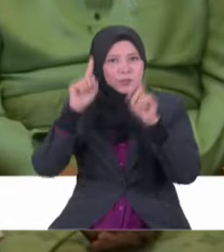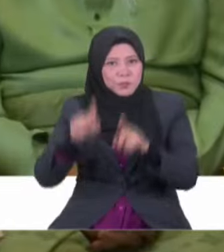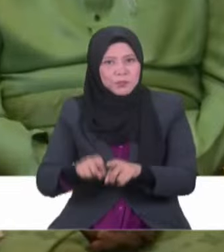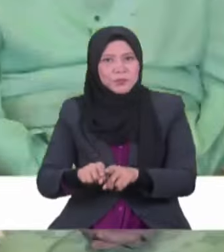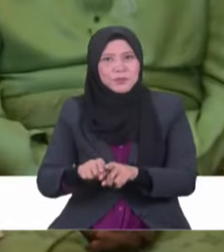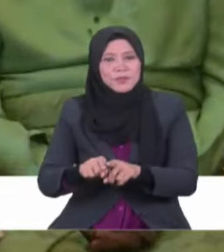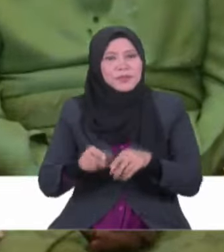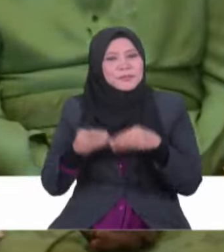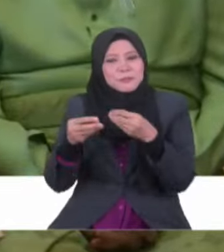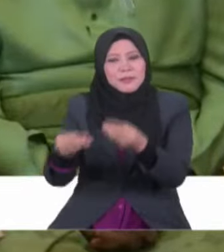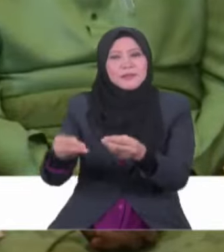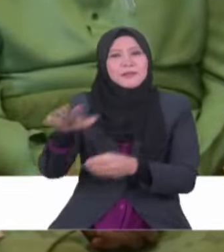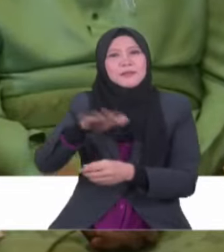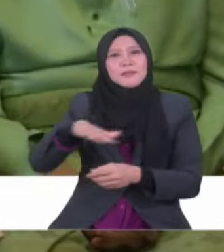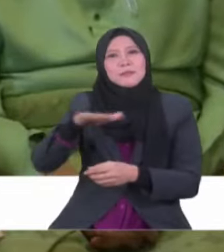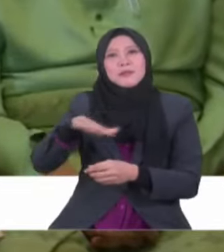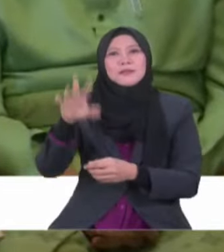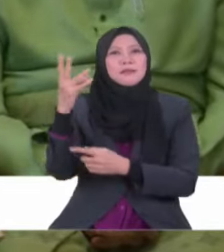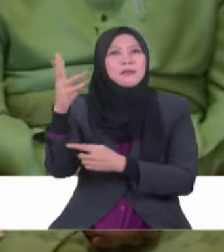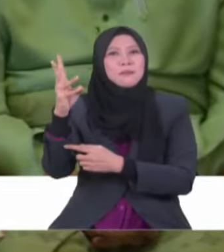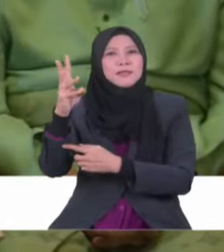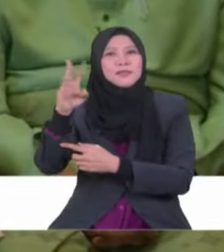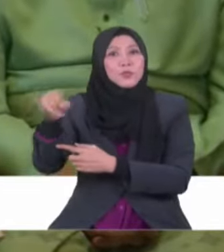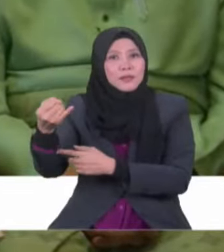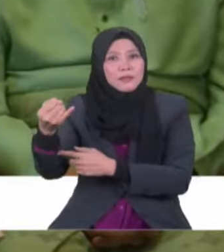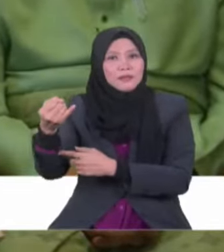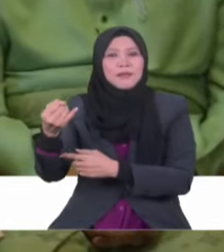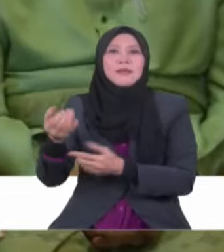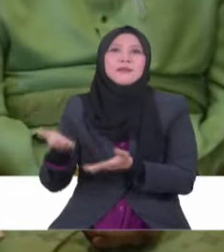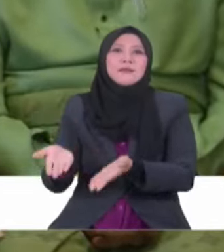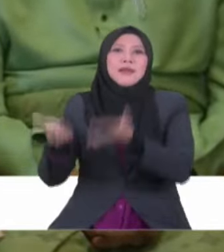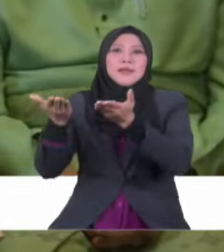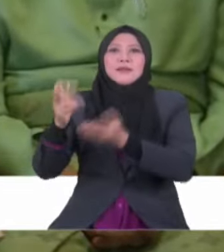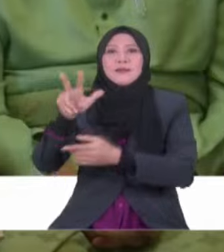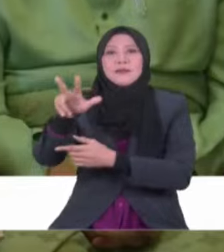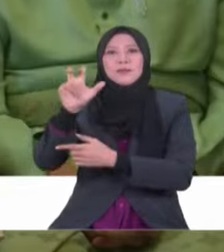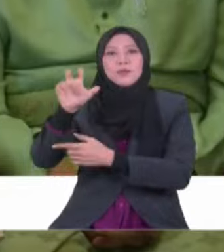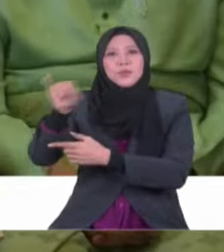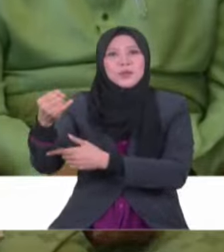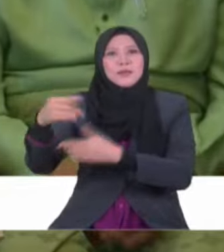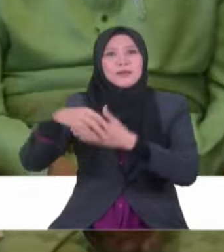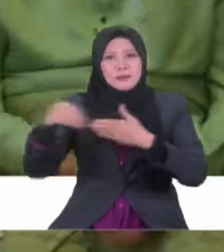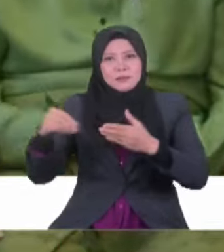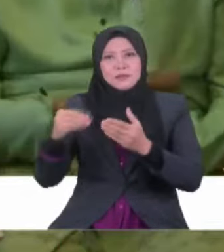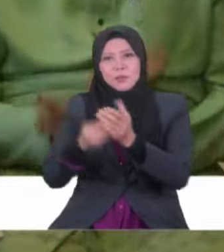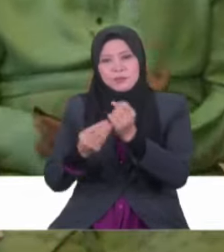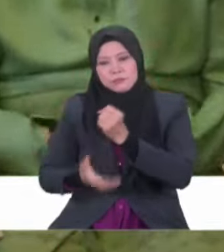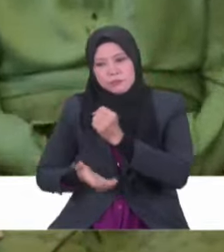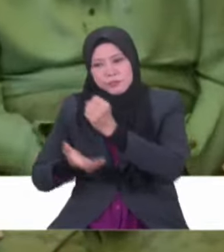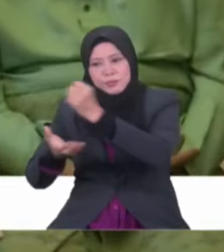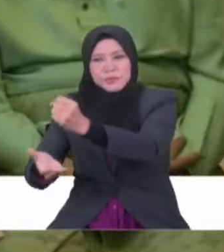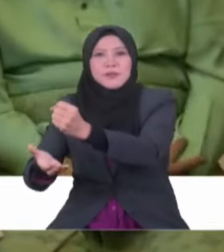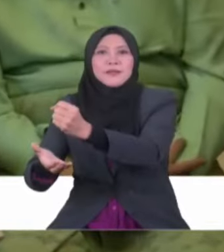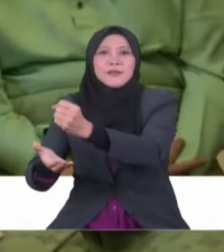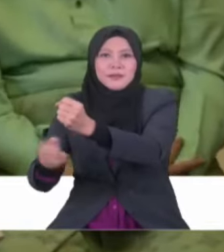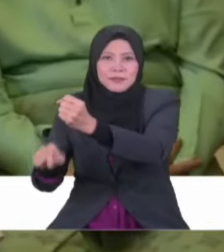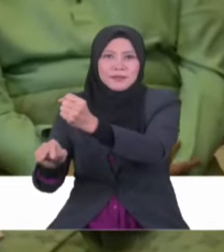beri sekitar dari 16 juta itu naik sekitar 300 juta ringgit ya, sebagai suatu